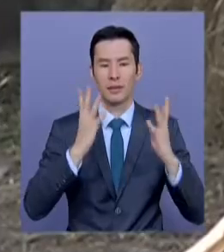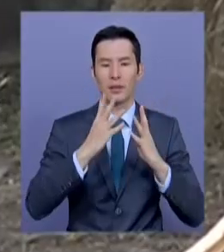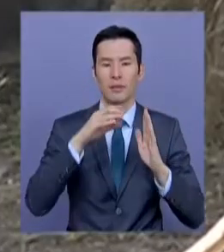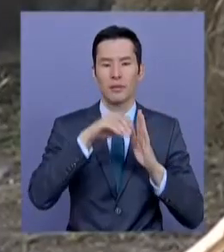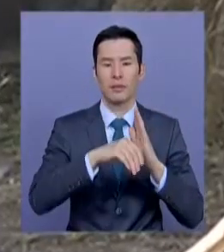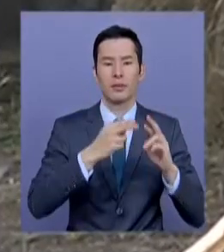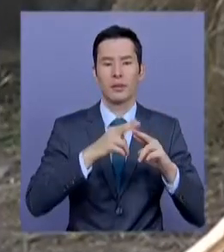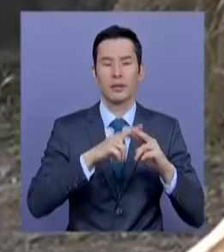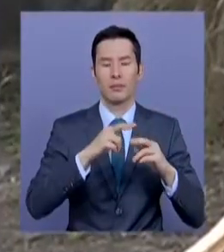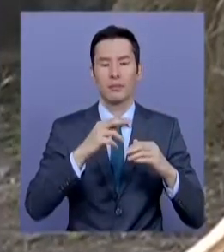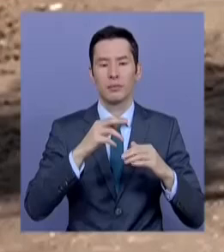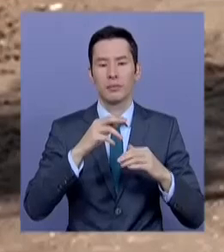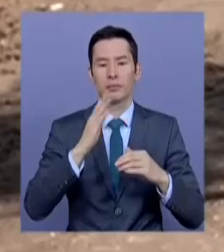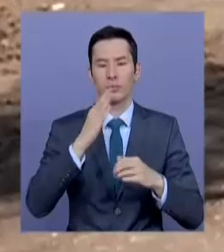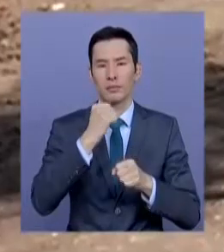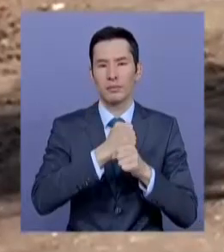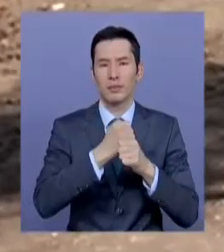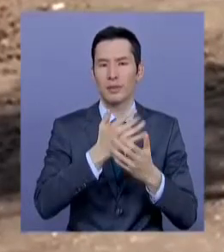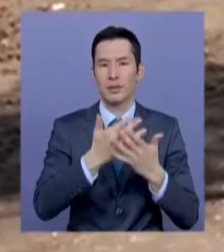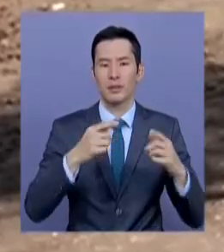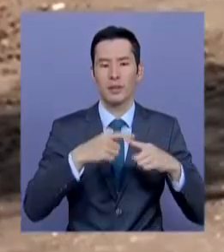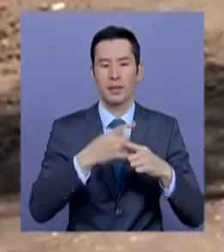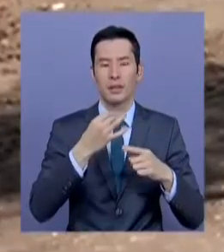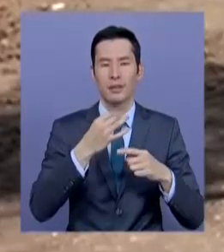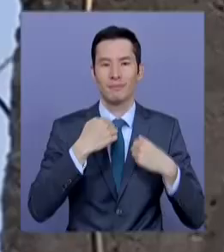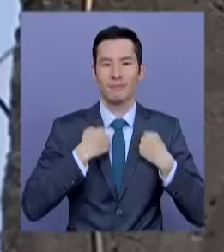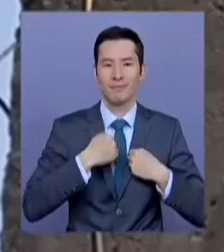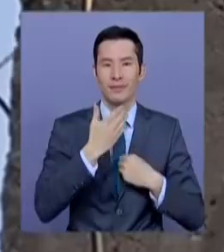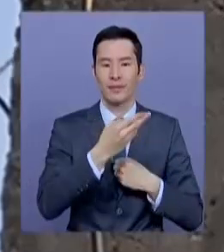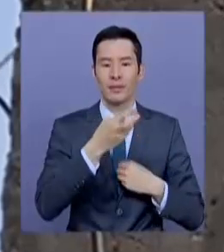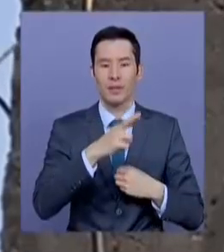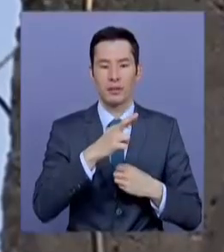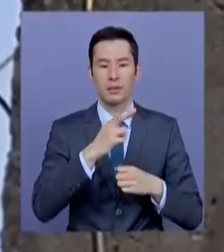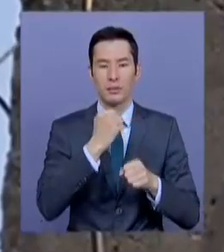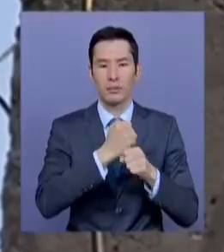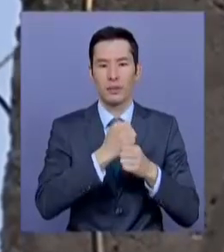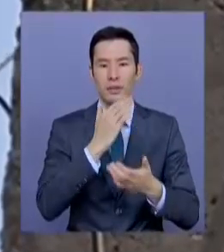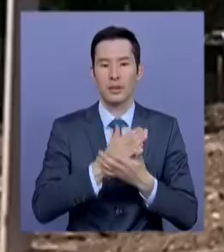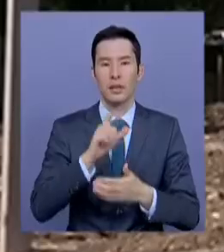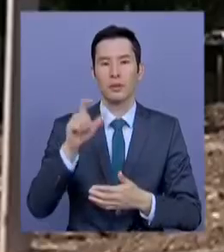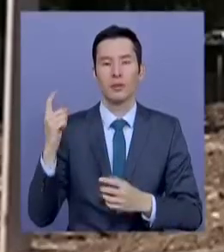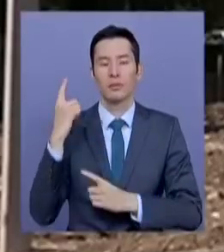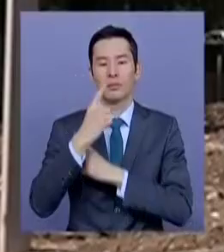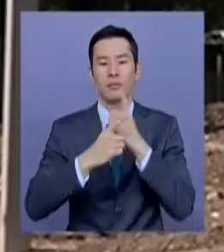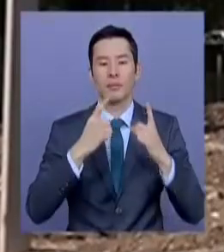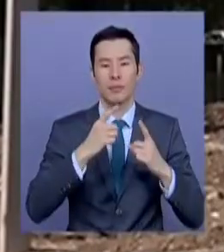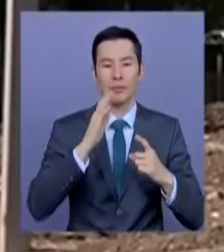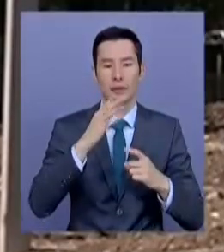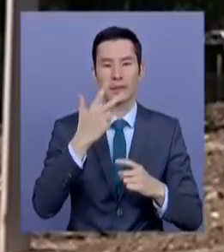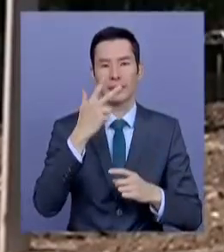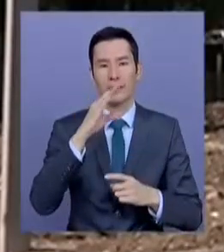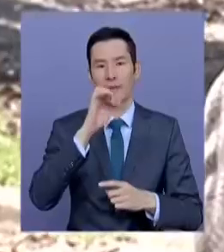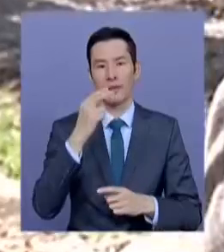Апандарының айналасына бүрінелер орнатылмақ. Сондай-ақ жуынатын орындар мен сарқырама да қарастырылған. Келушілер аңдарды үш жерден тамашалай